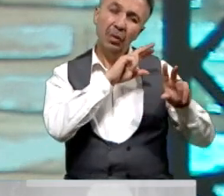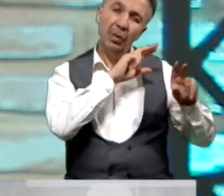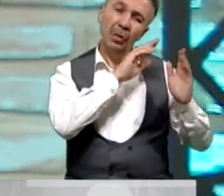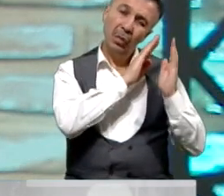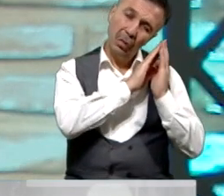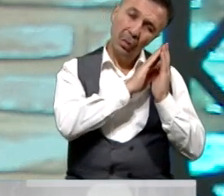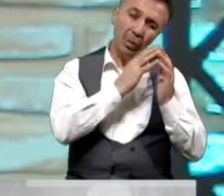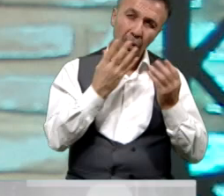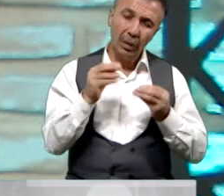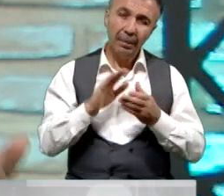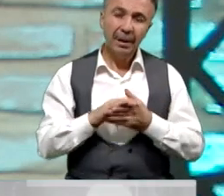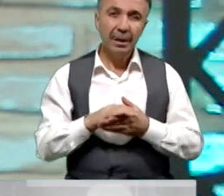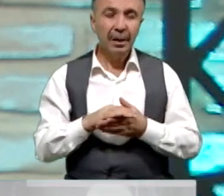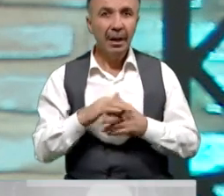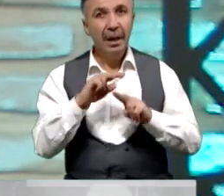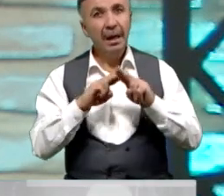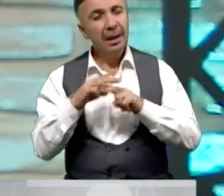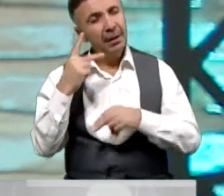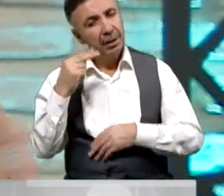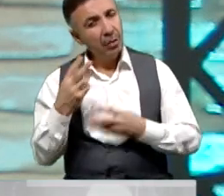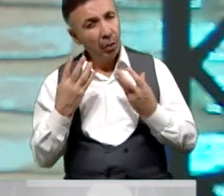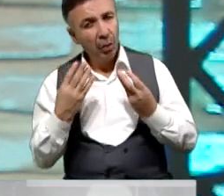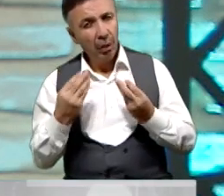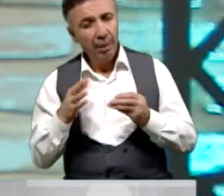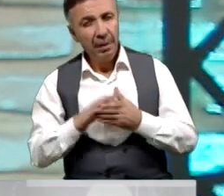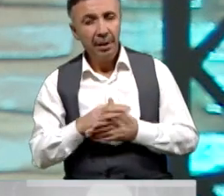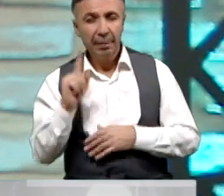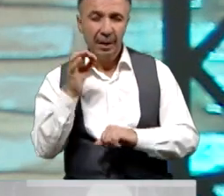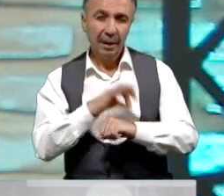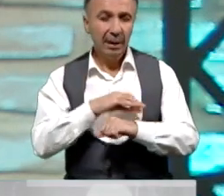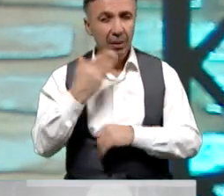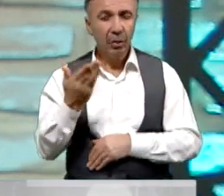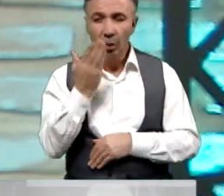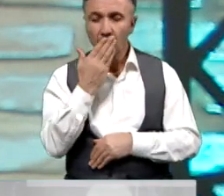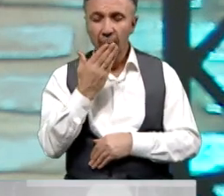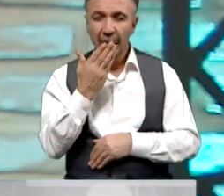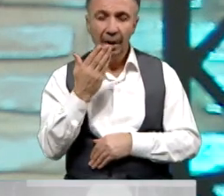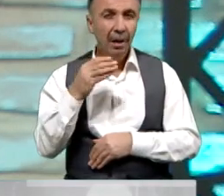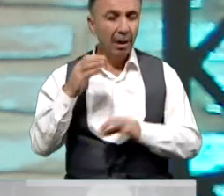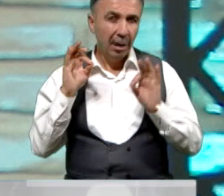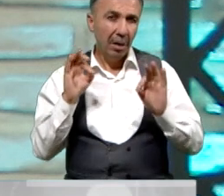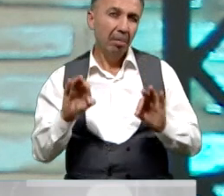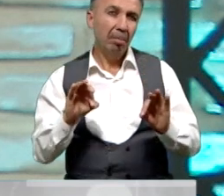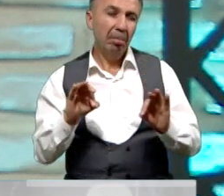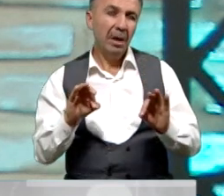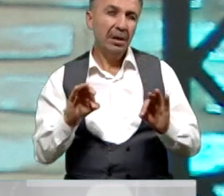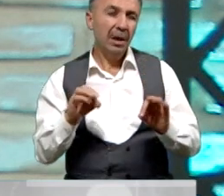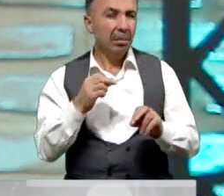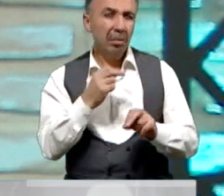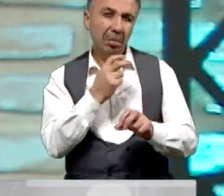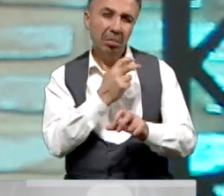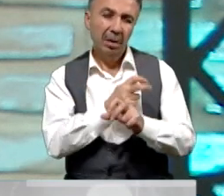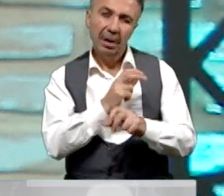olur elektrikler kesilir o an gelmez 1 dakika sonra okumaya başlar veya erken okunur bu tarz riskler var